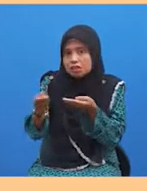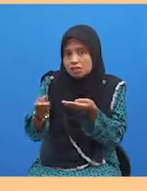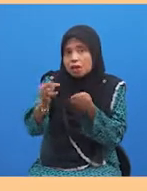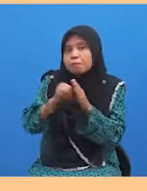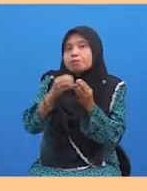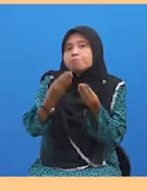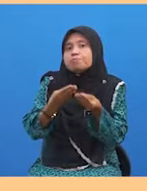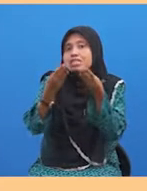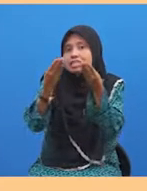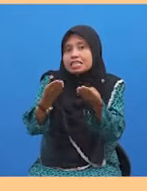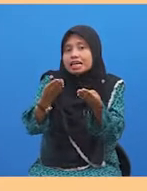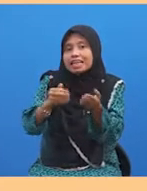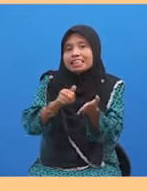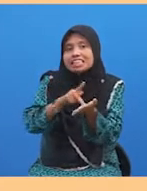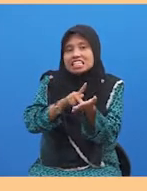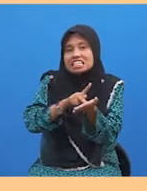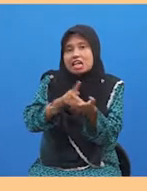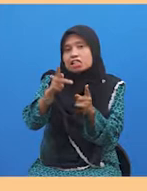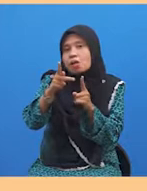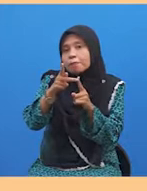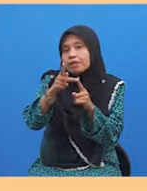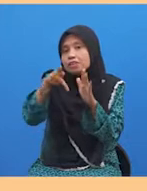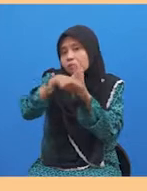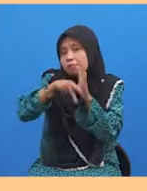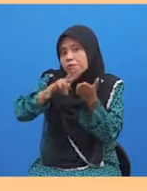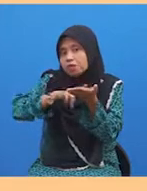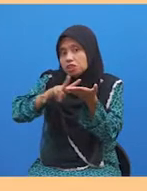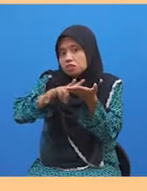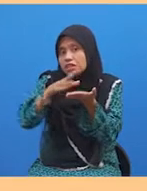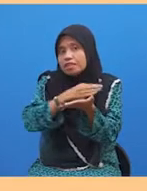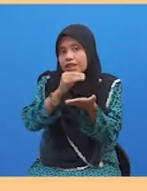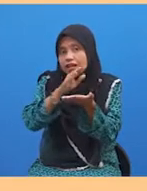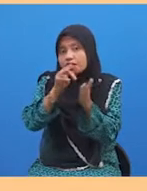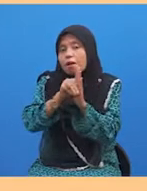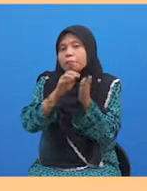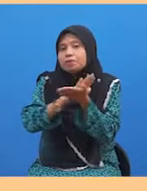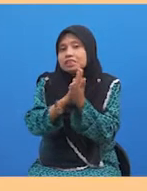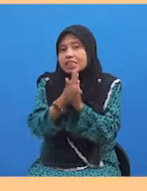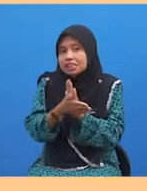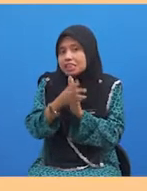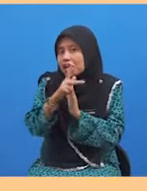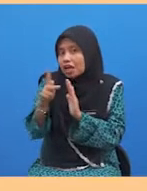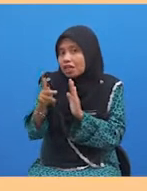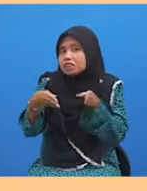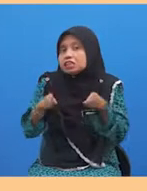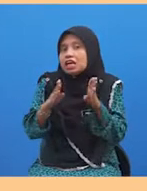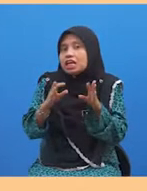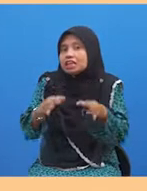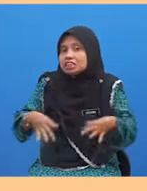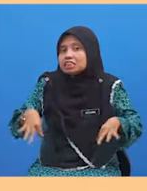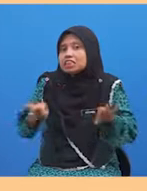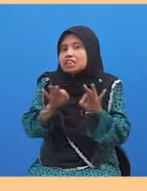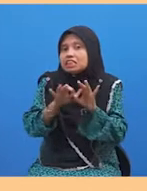bagi memberikan kesan kepada pembaca dan menjadikan